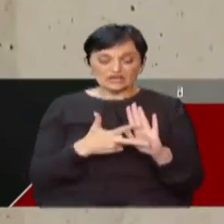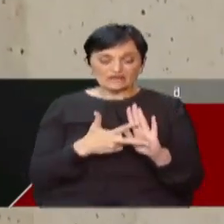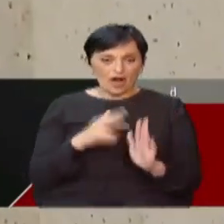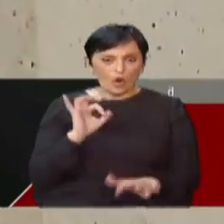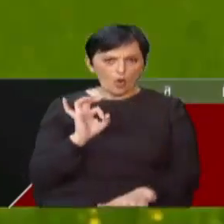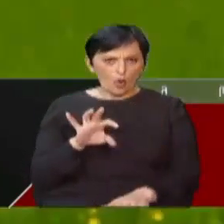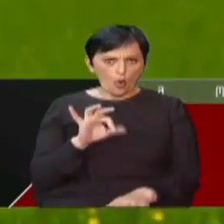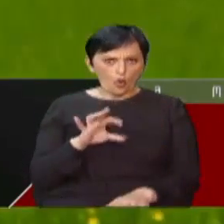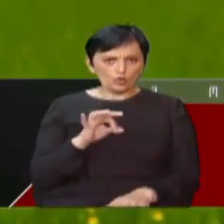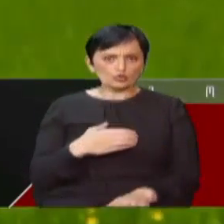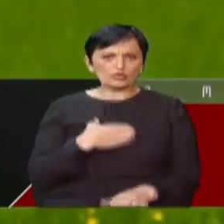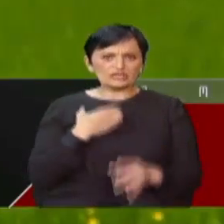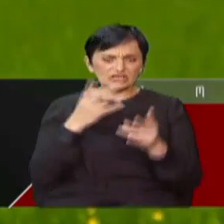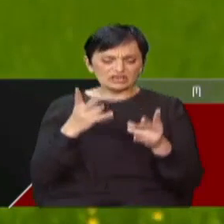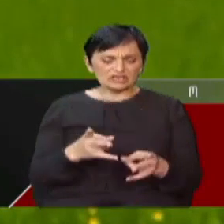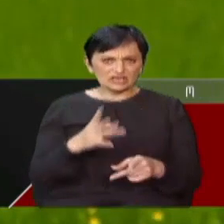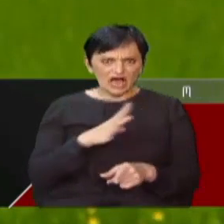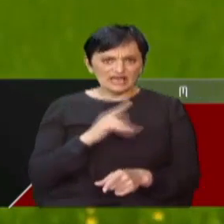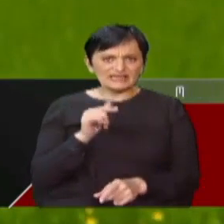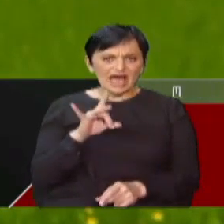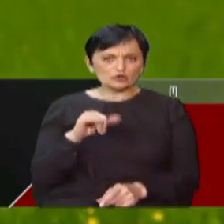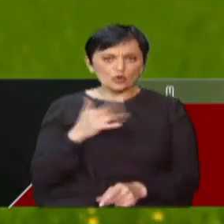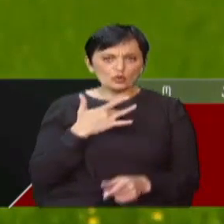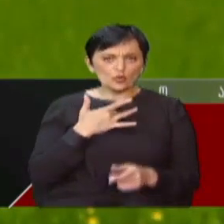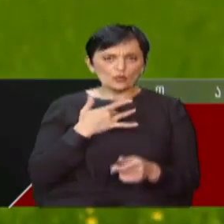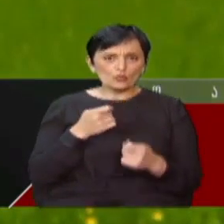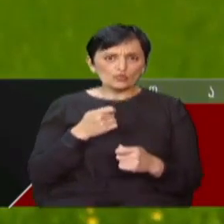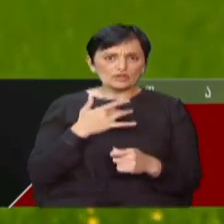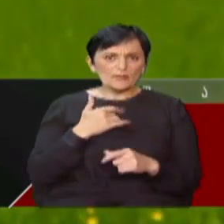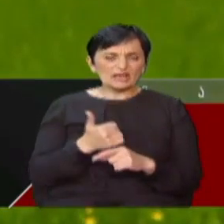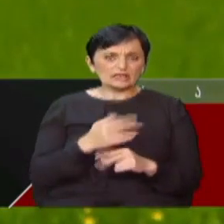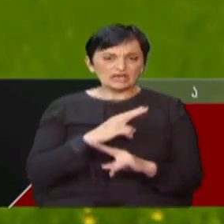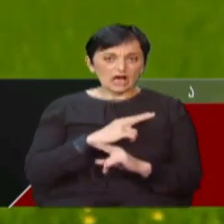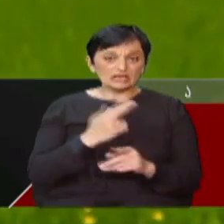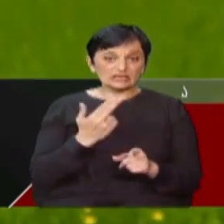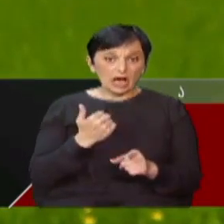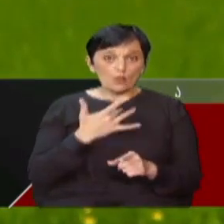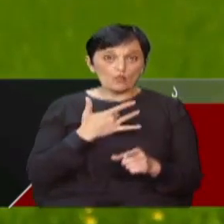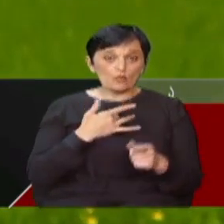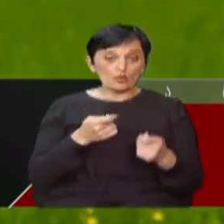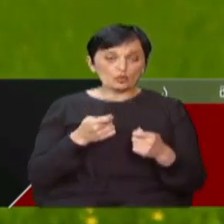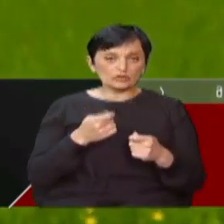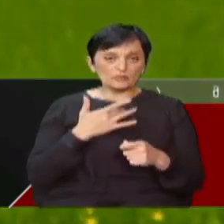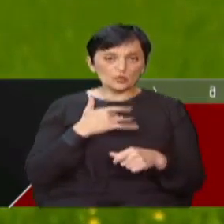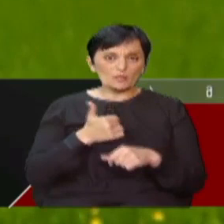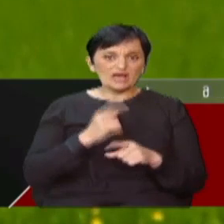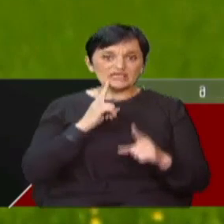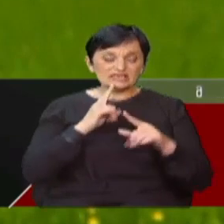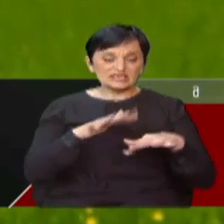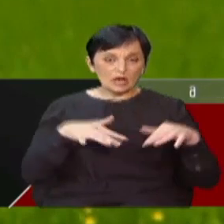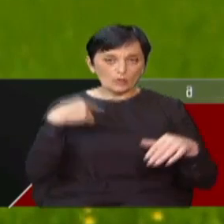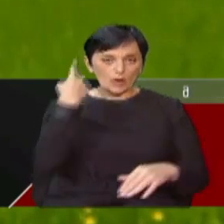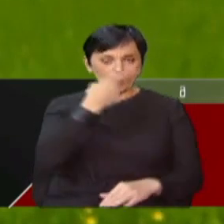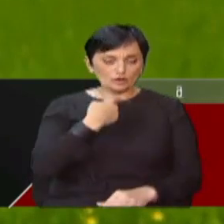mokhta tragikuli shemtkhova Terjolis munitsipalitetis meris gardatsvalebis და მუნიციპალიტეტის მერიამ საკრებულო